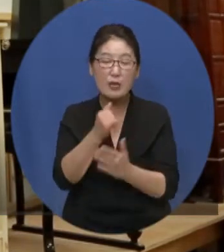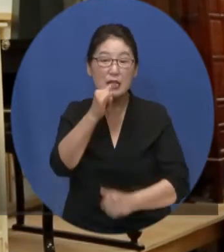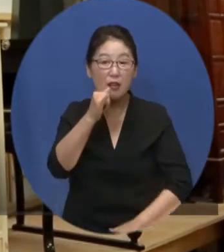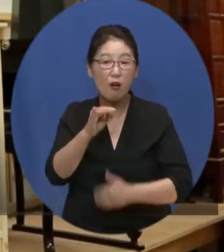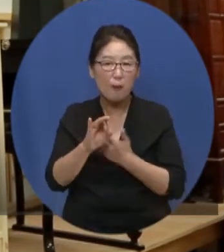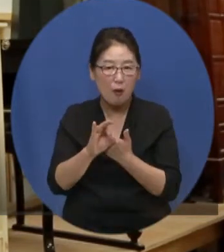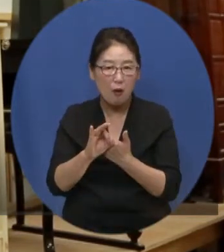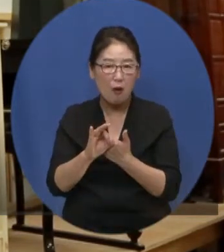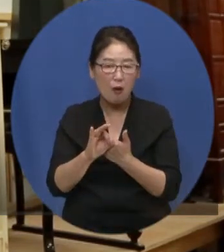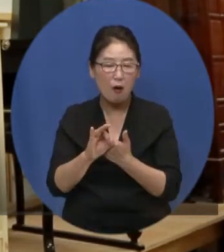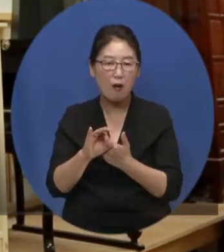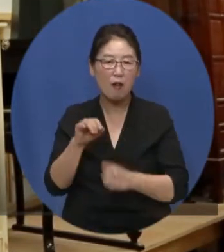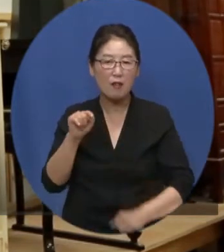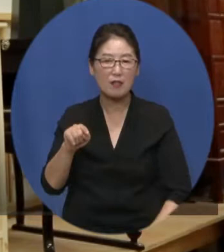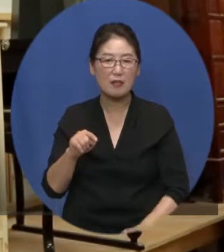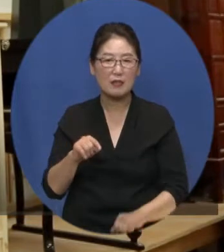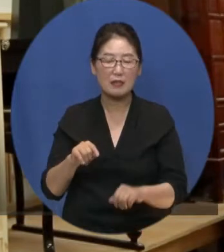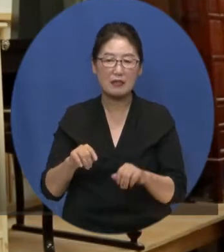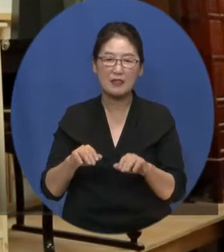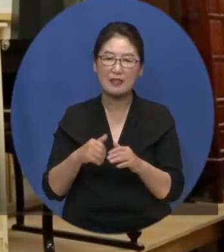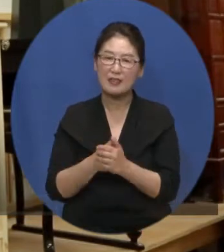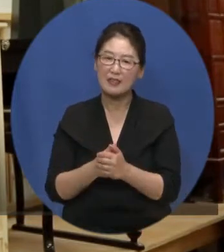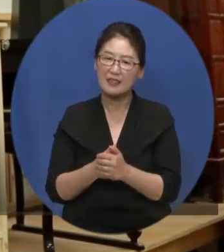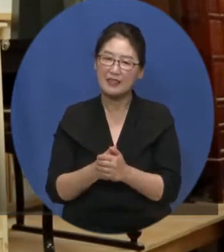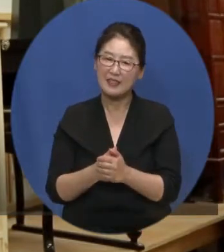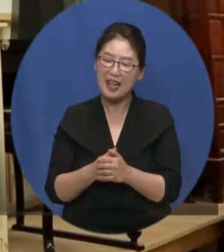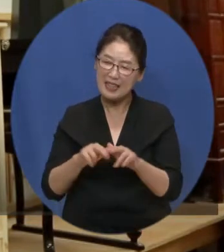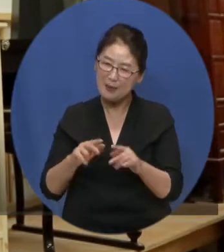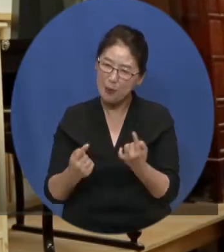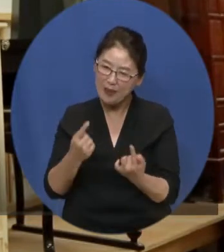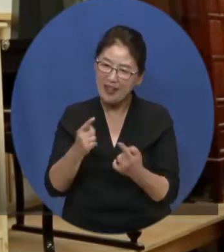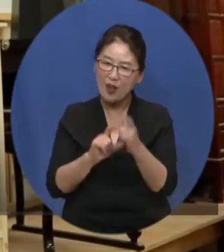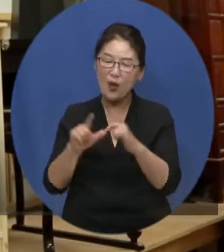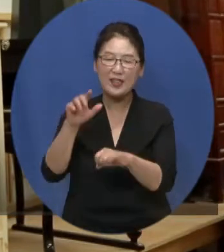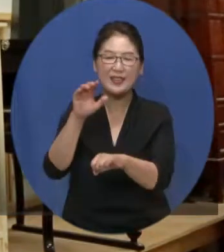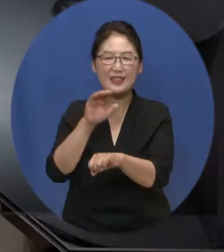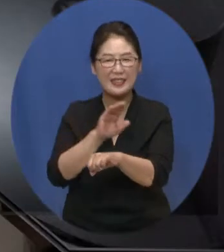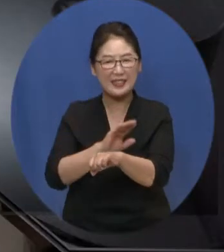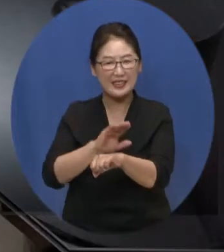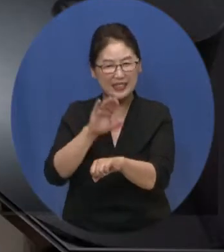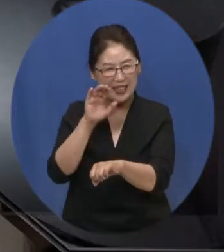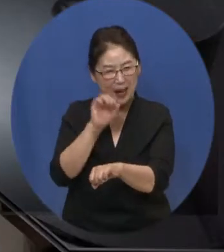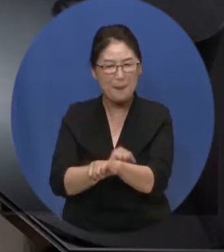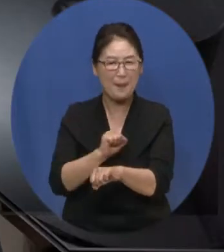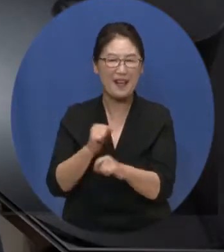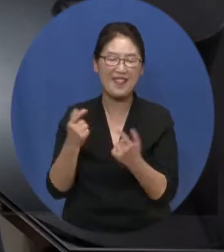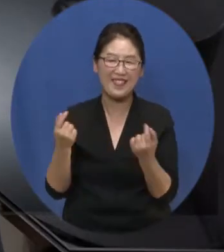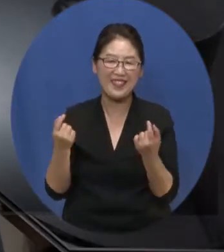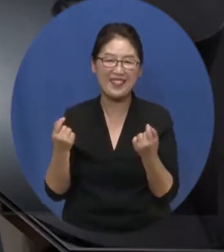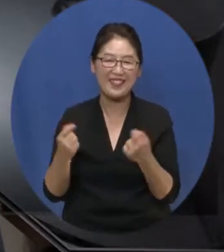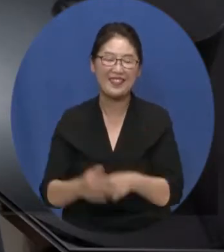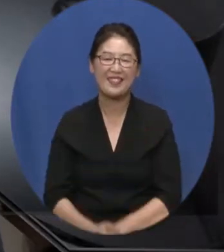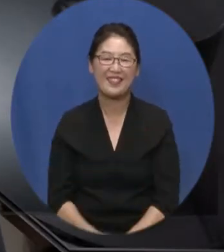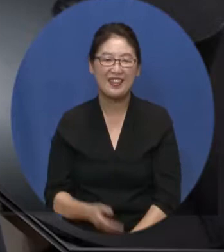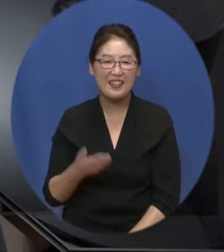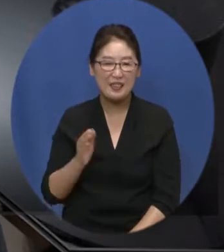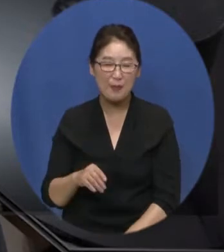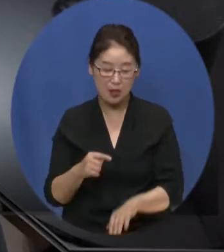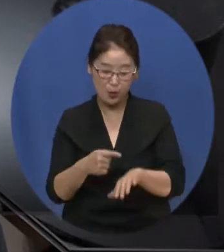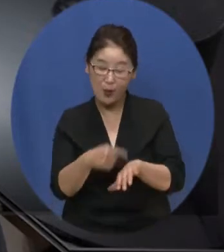더 낫지 않을까 라는 그런 생각들은 눈뜬 분들 들어요 4 아직까지는 애가